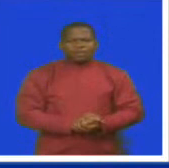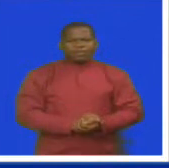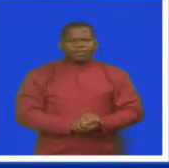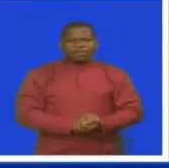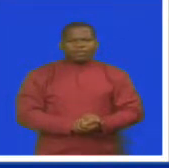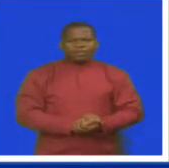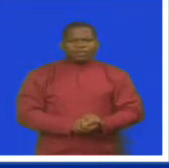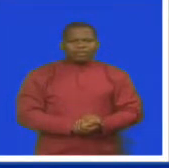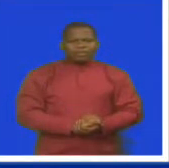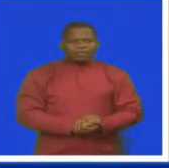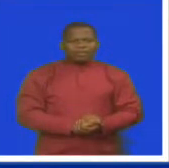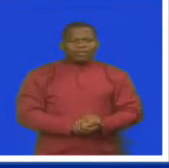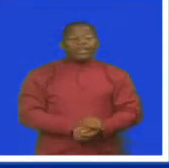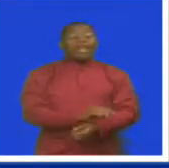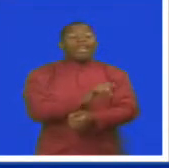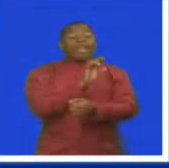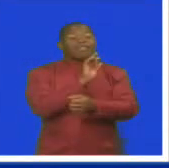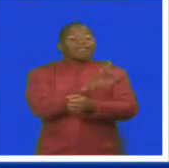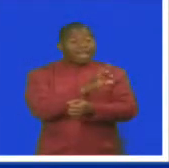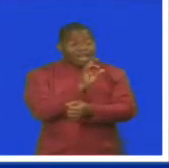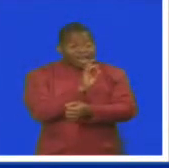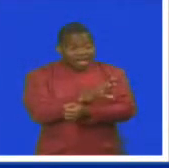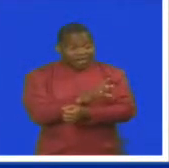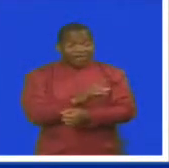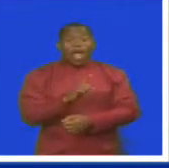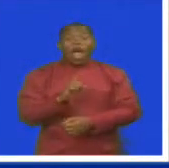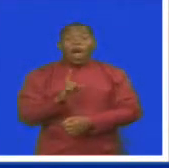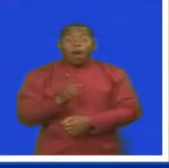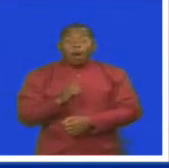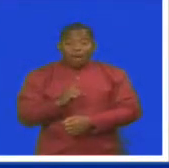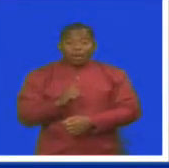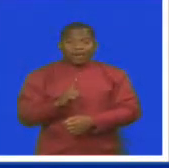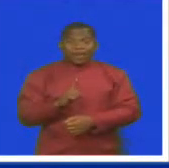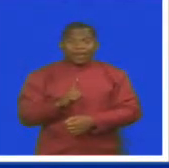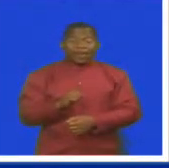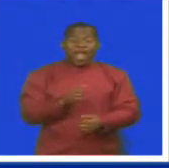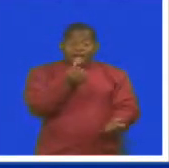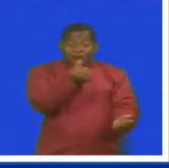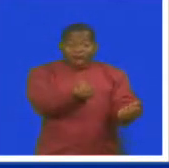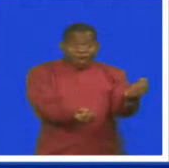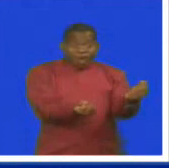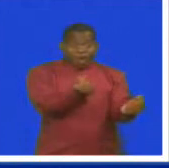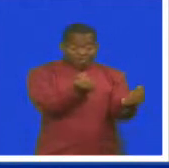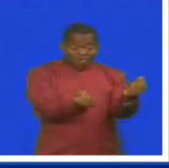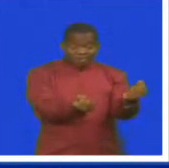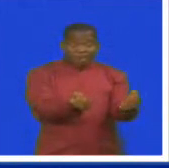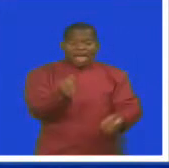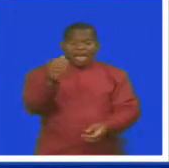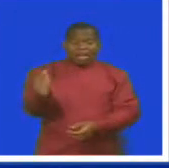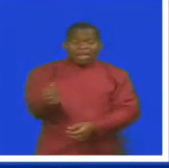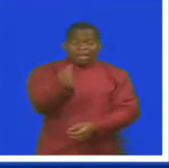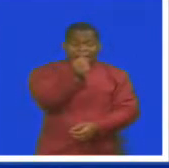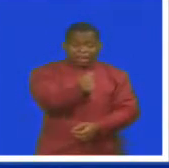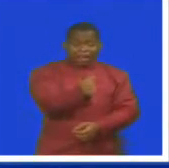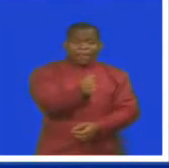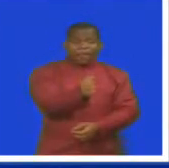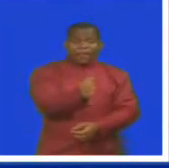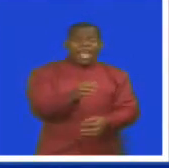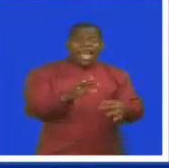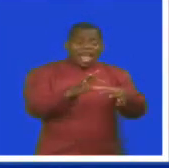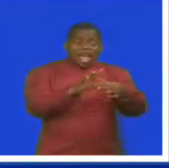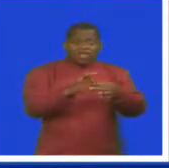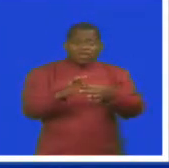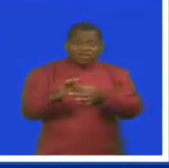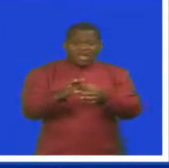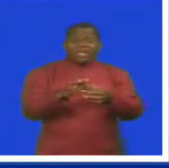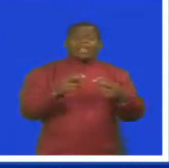I engage my private firms. Kune mali ebhadaleka. So in simple ways that the